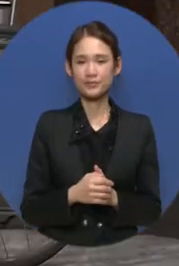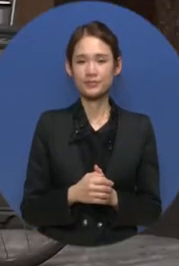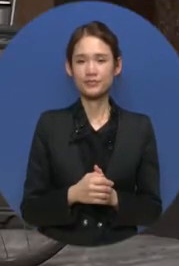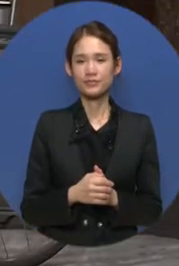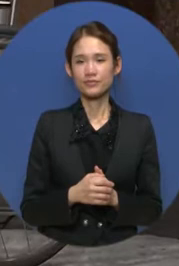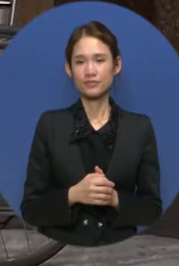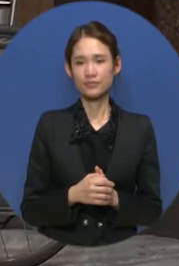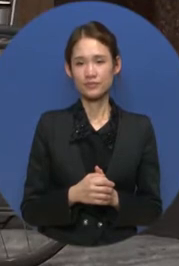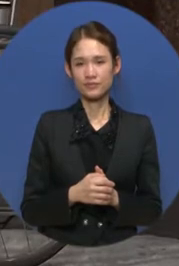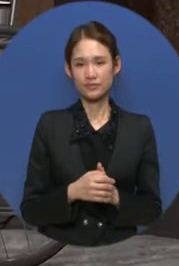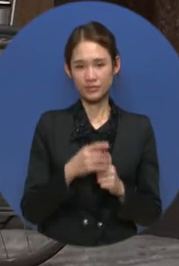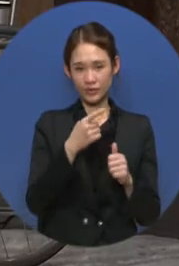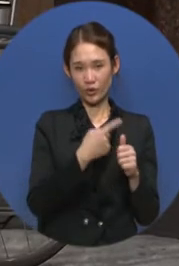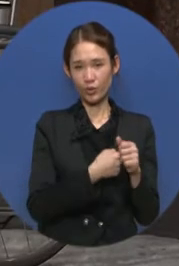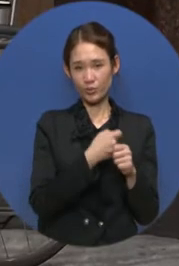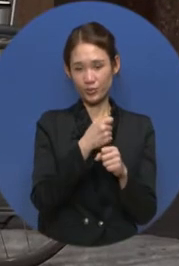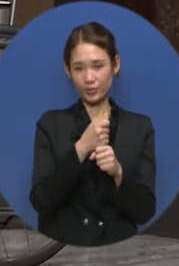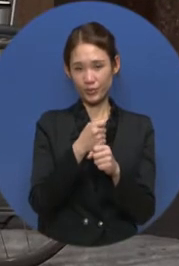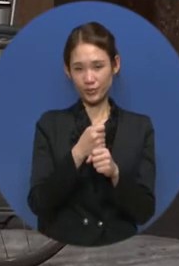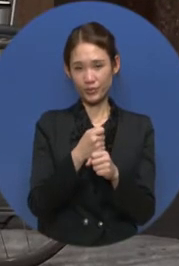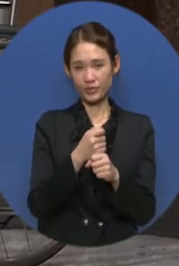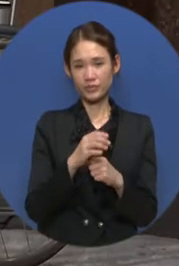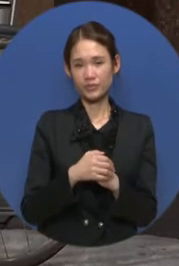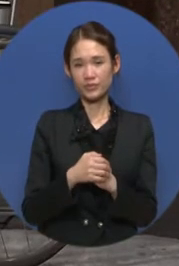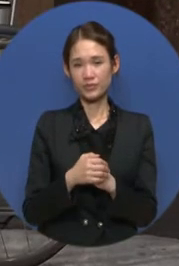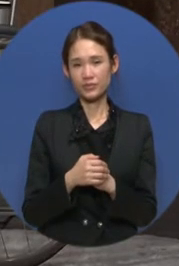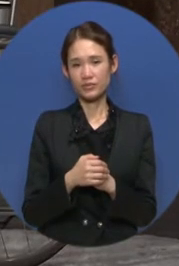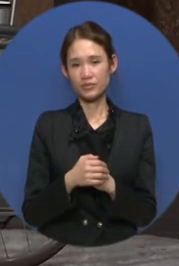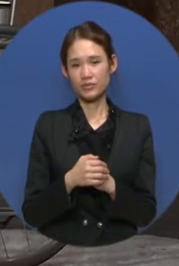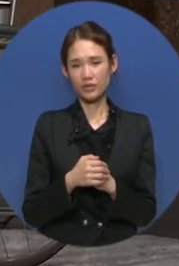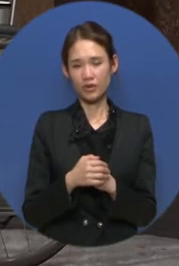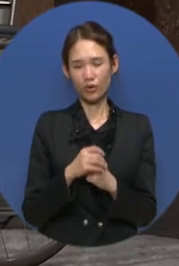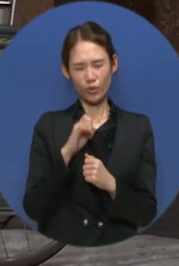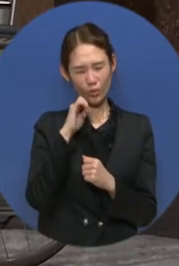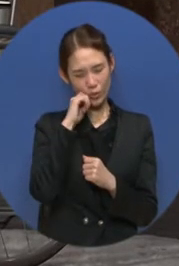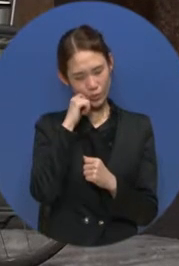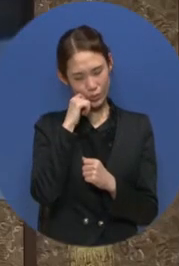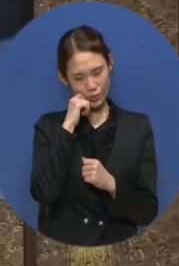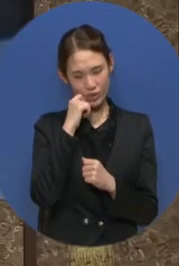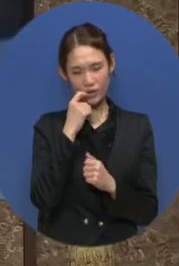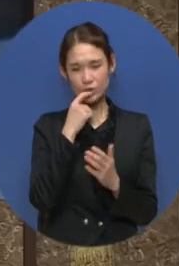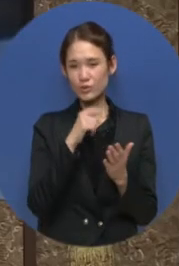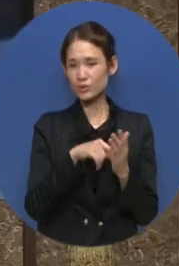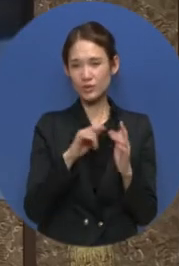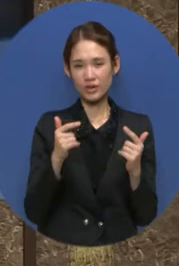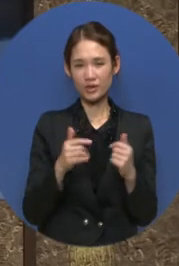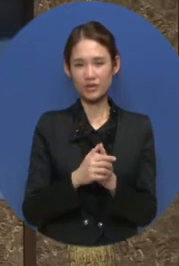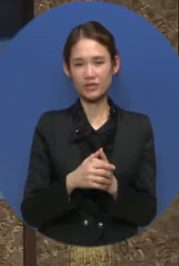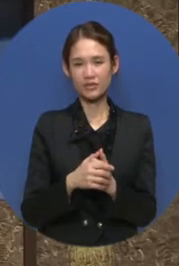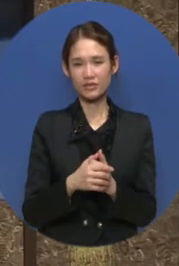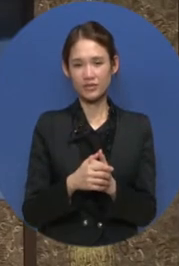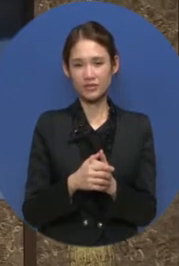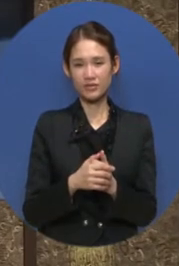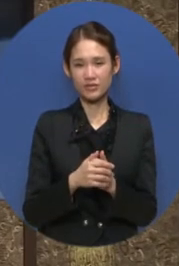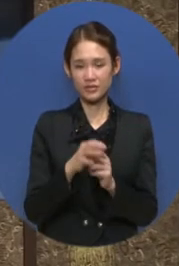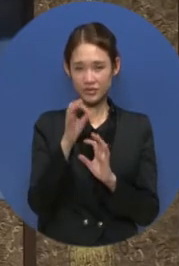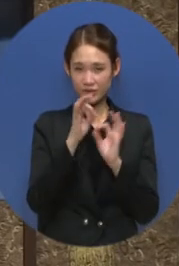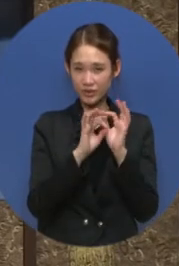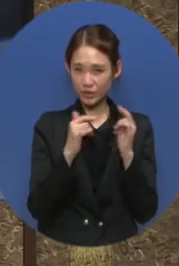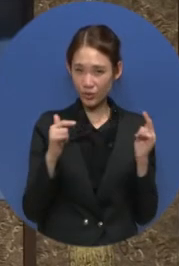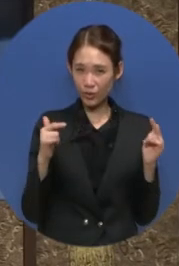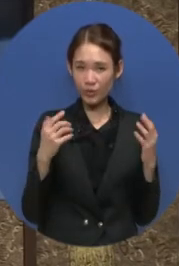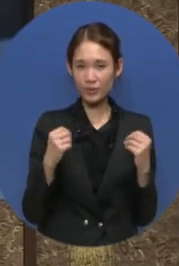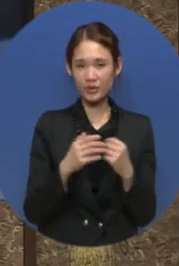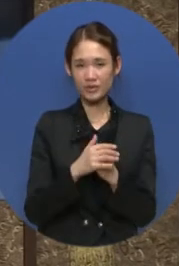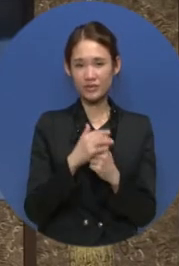천연 비누를 만들려고 하니까 네. 또 이게 쉽지 않잖아요 처음에는. 네. 그래서 시행착오를 겪어야 되겠죠. 시행착오